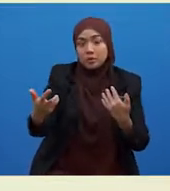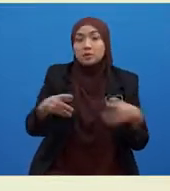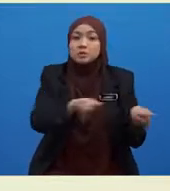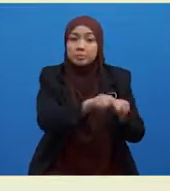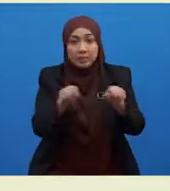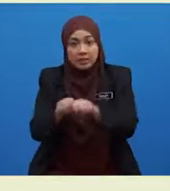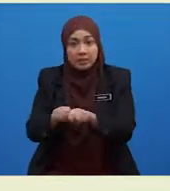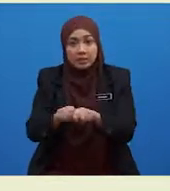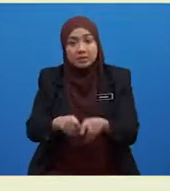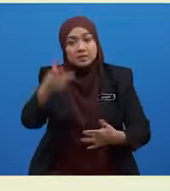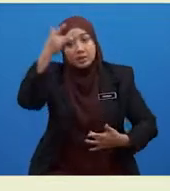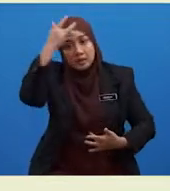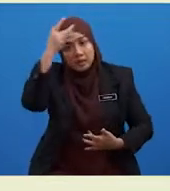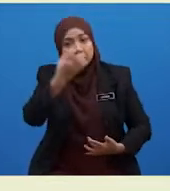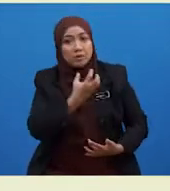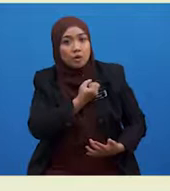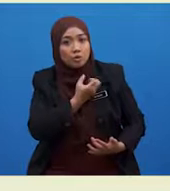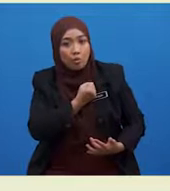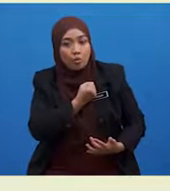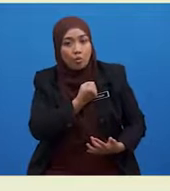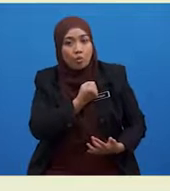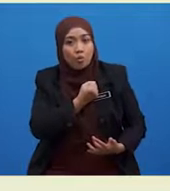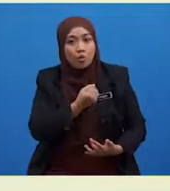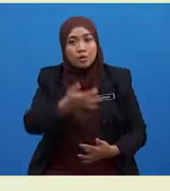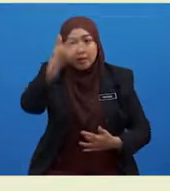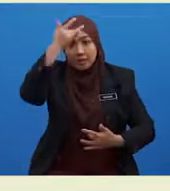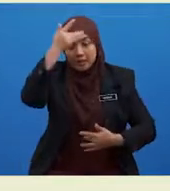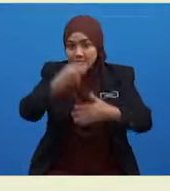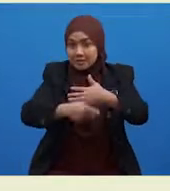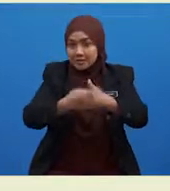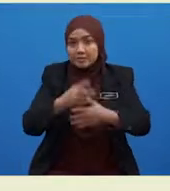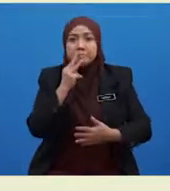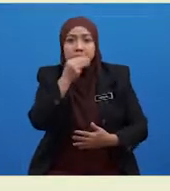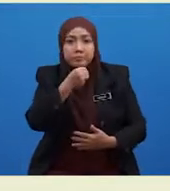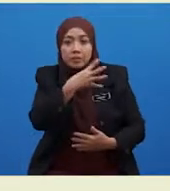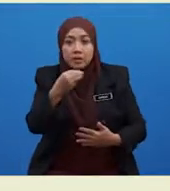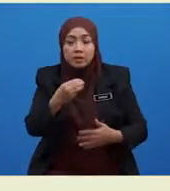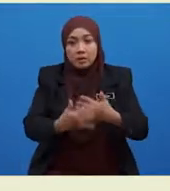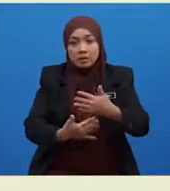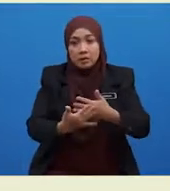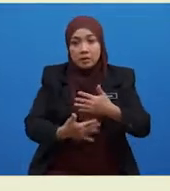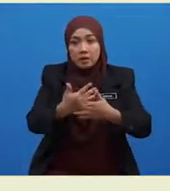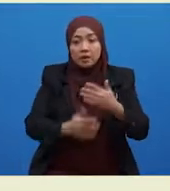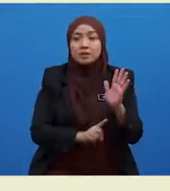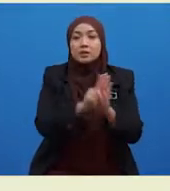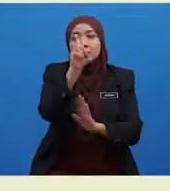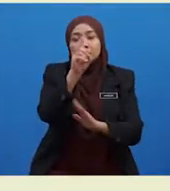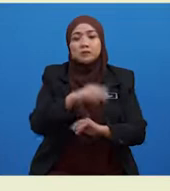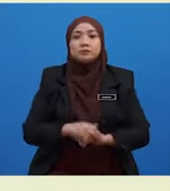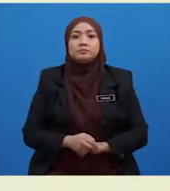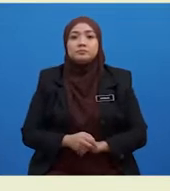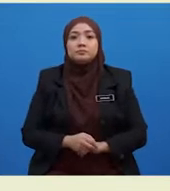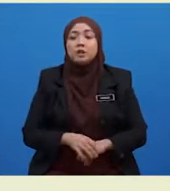seperti penyakit jantung, kencing manis dan darah tinggi. Ia